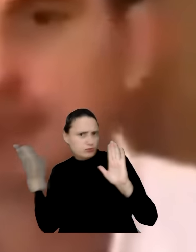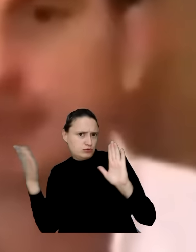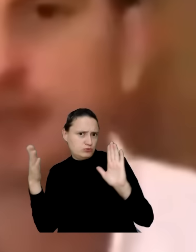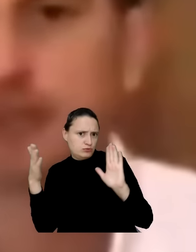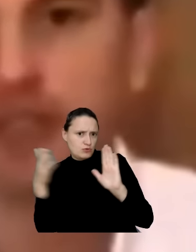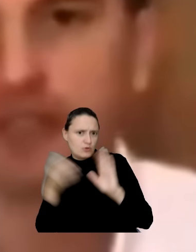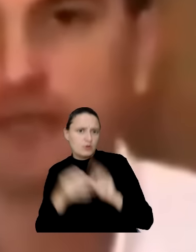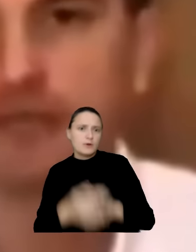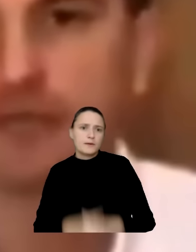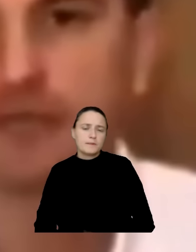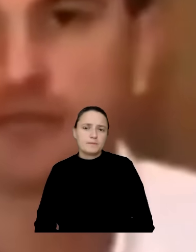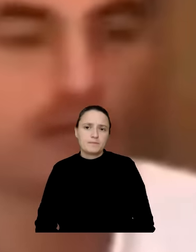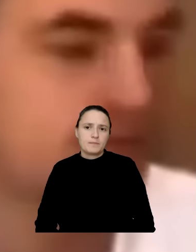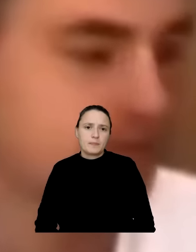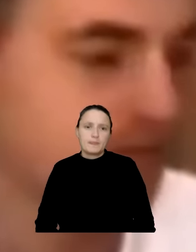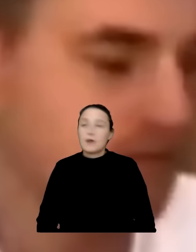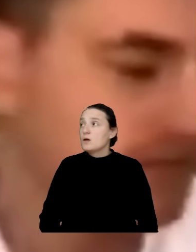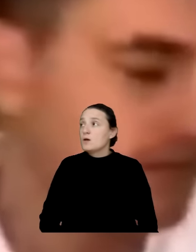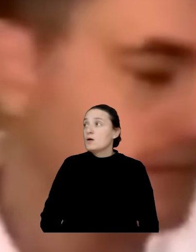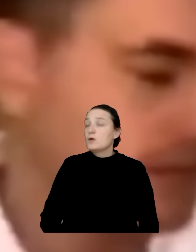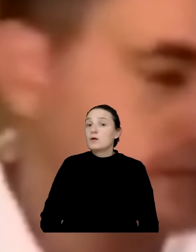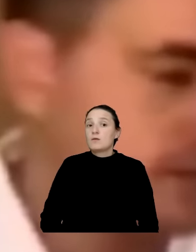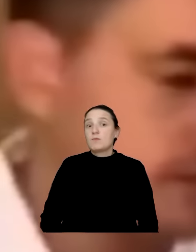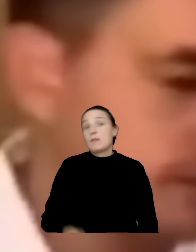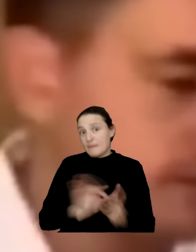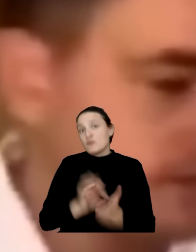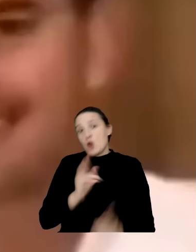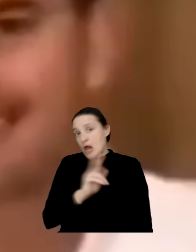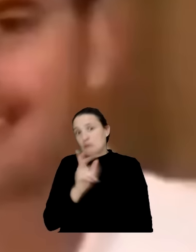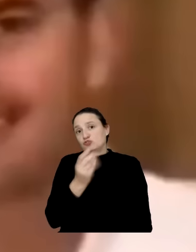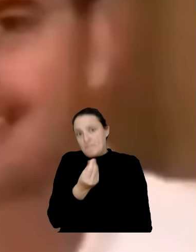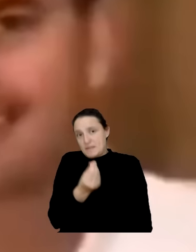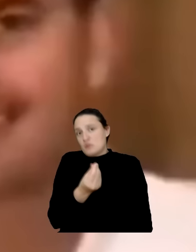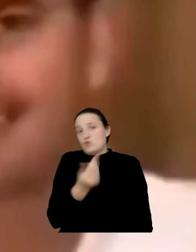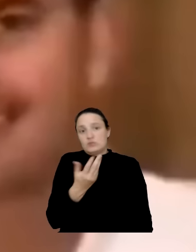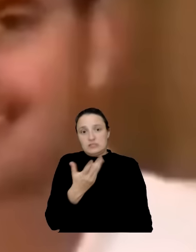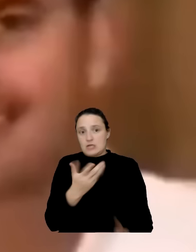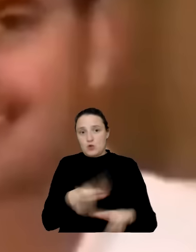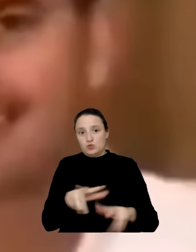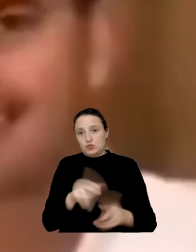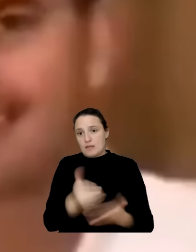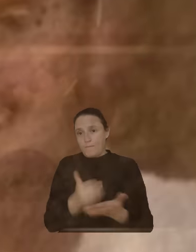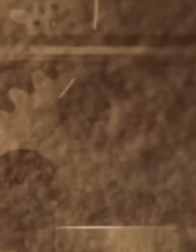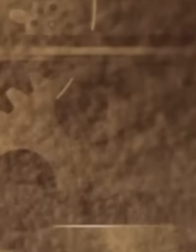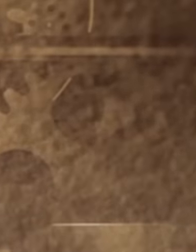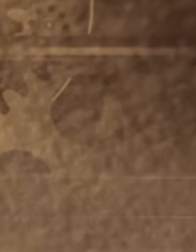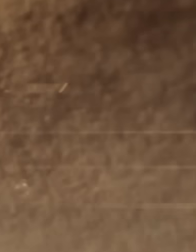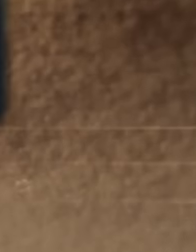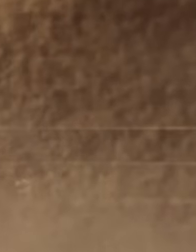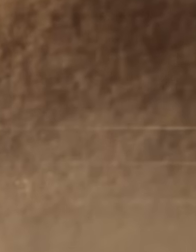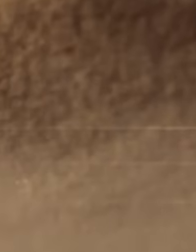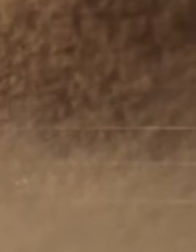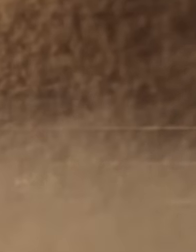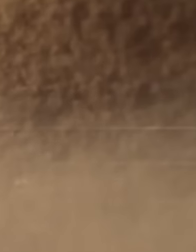Na pewno każdy pieniądz jest pomocą dla rodziny. Czy to jest...